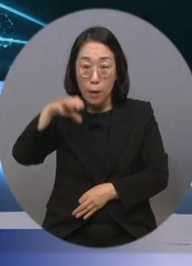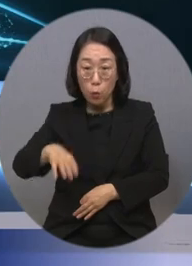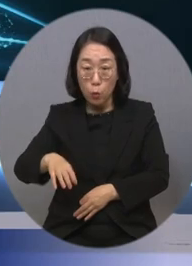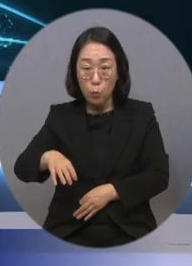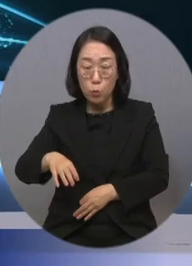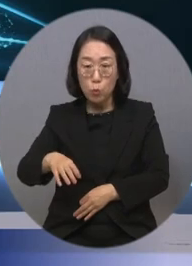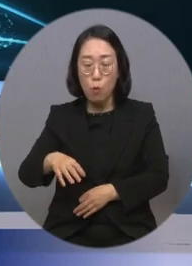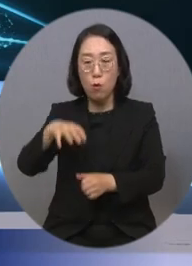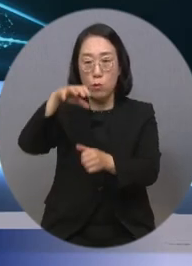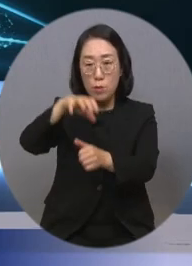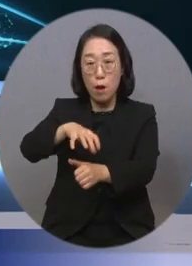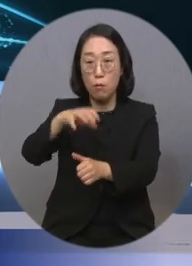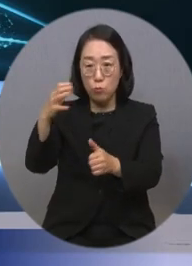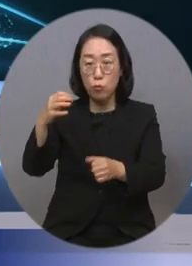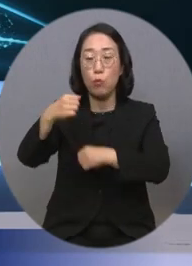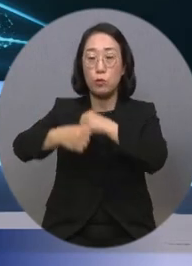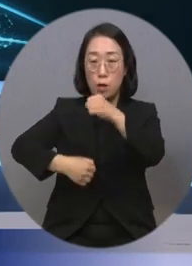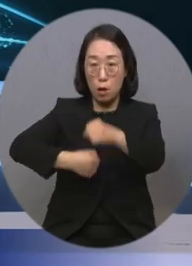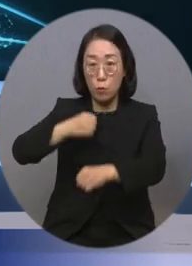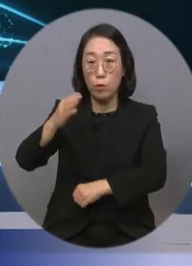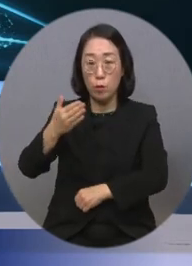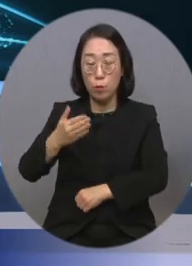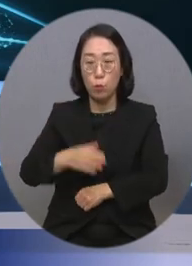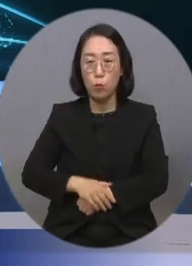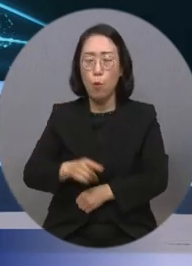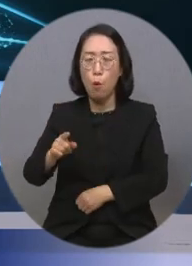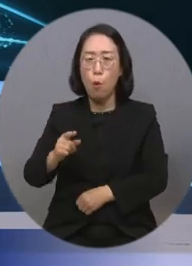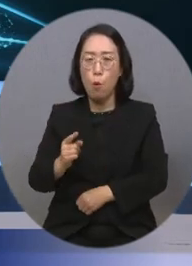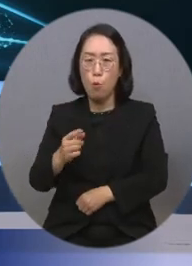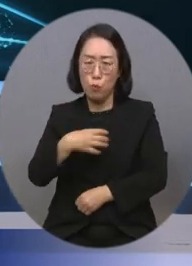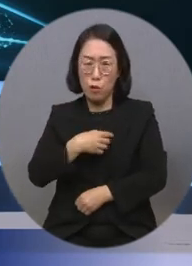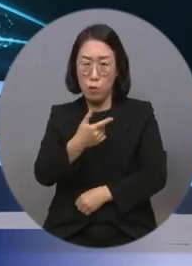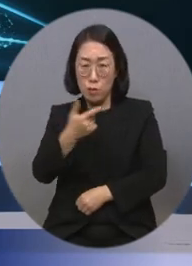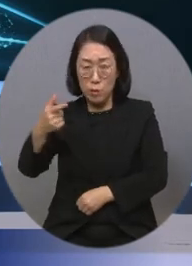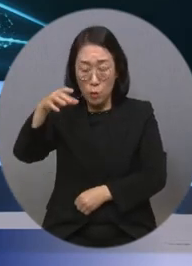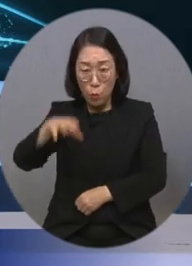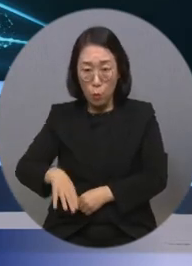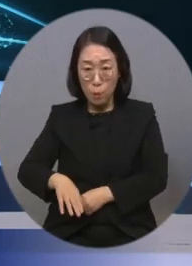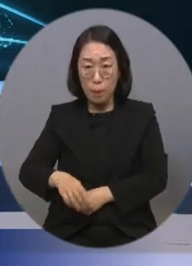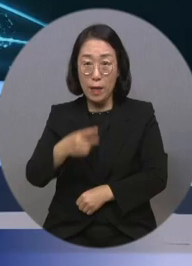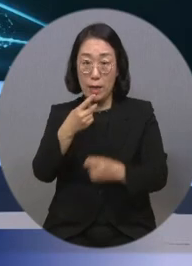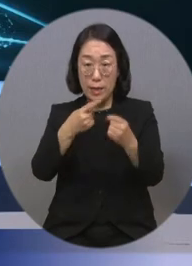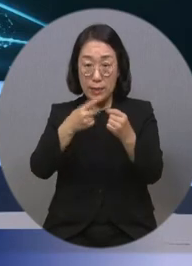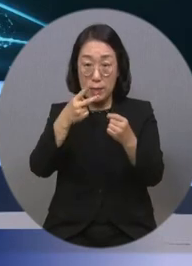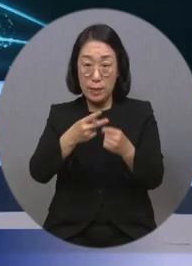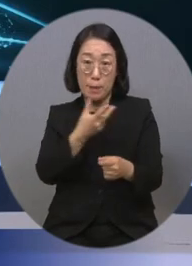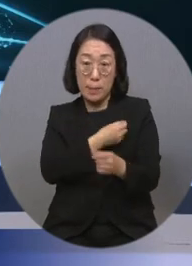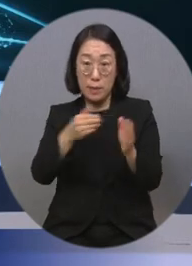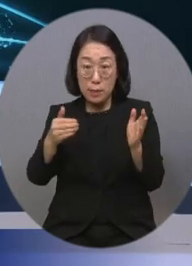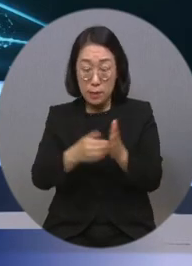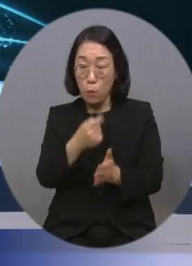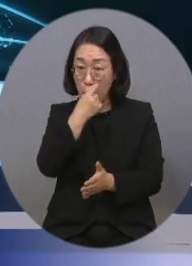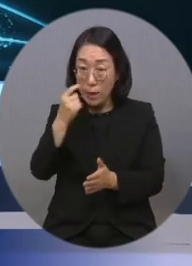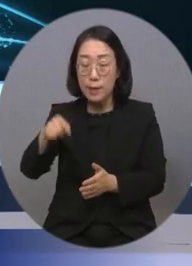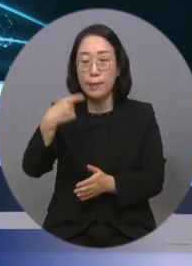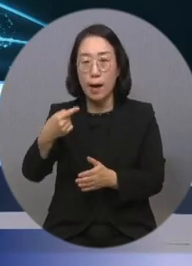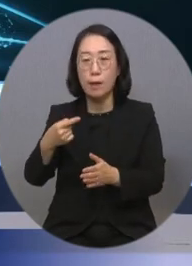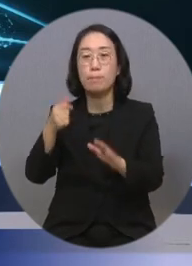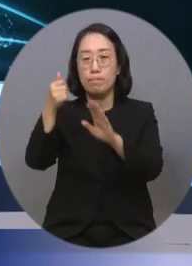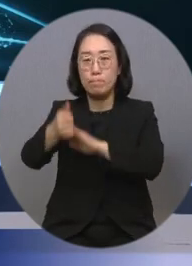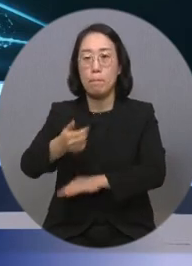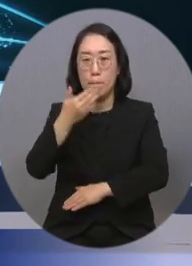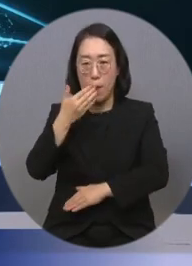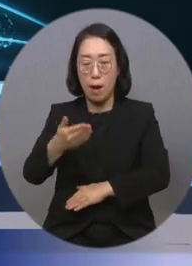풀리고 노래방과 헬스장 같은 고위험 시설에는 방역패스가 도입됩니다. 사회복지시설 출입은